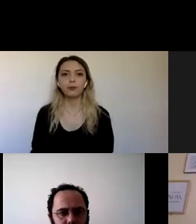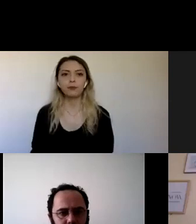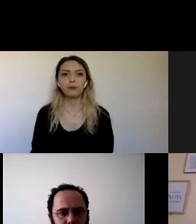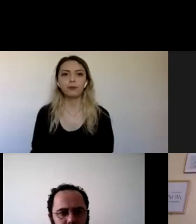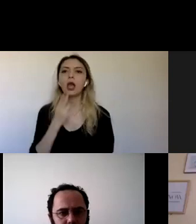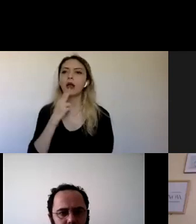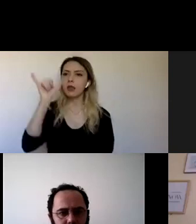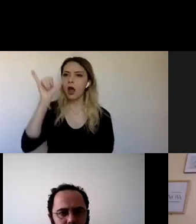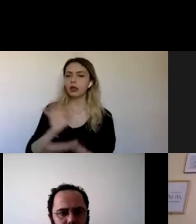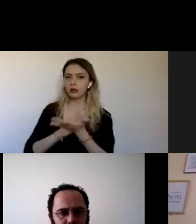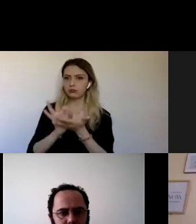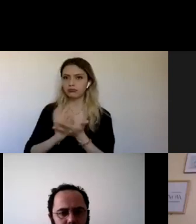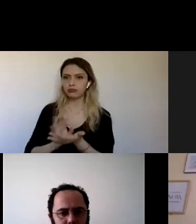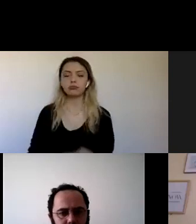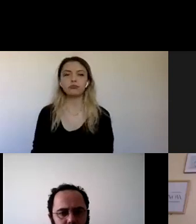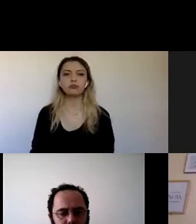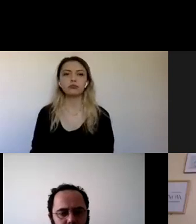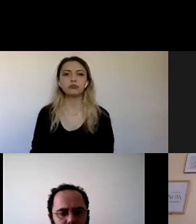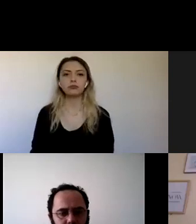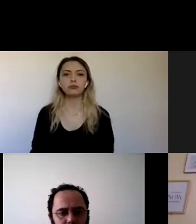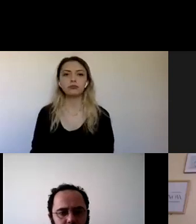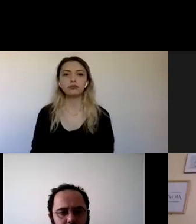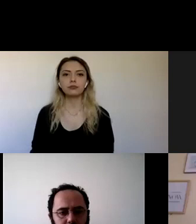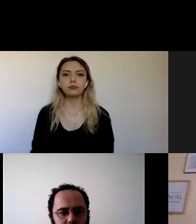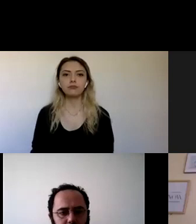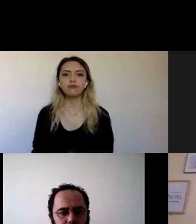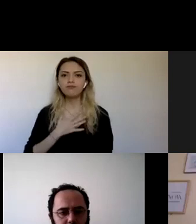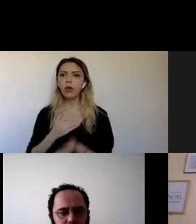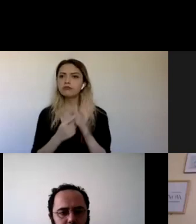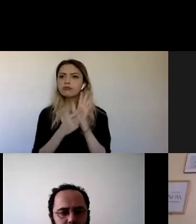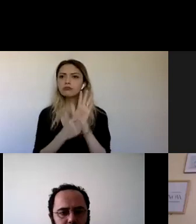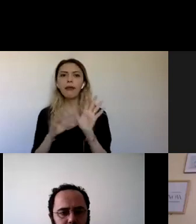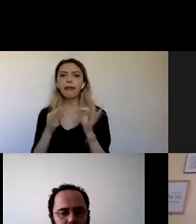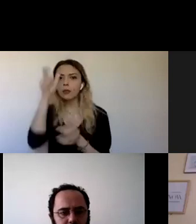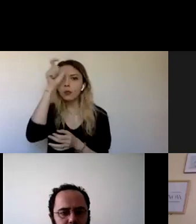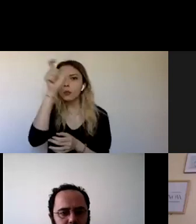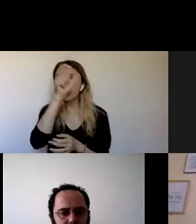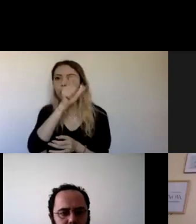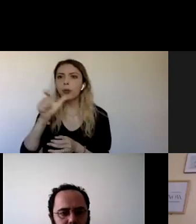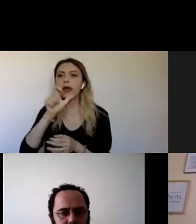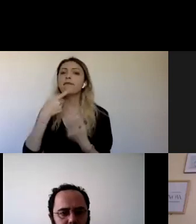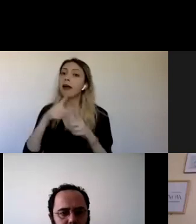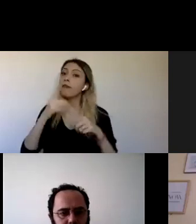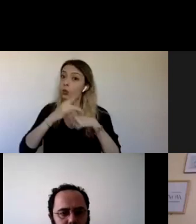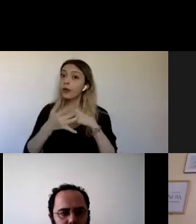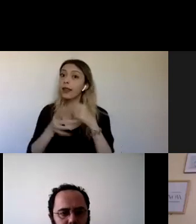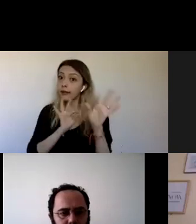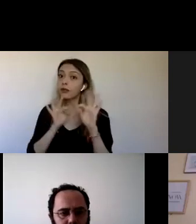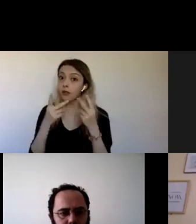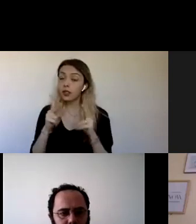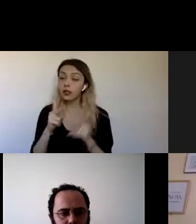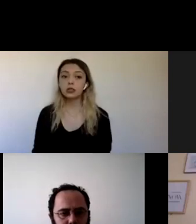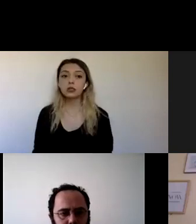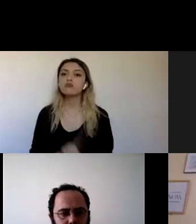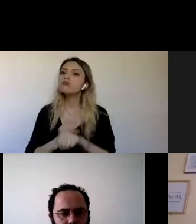Kadın hakları diye yazdım. Bana Türkiye'de, yani bunu ülkeye göre değiştirebilirsiniz, başka ülkede yapabilirsiniz. Zaman